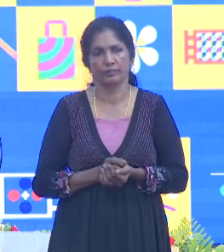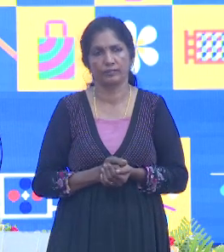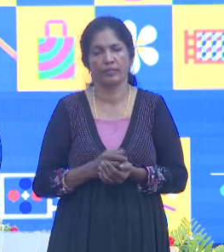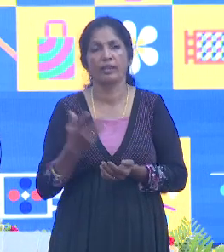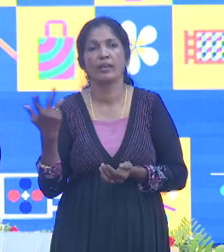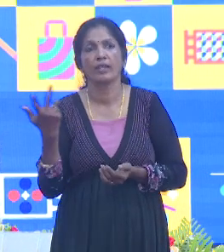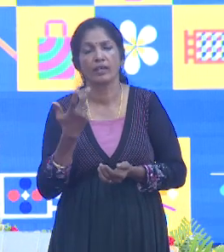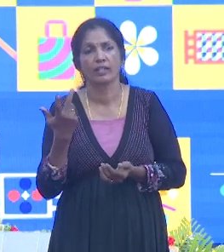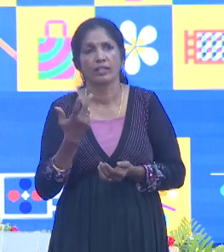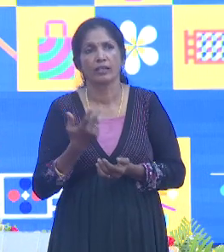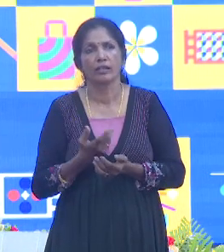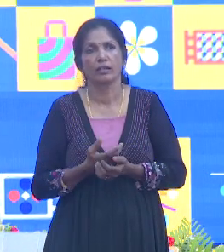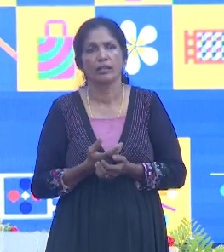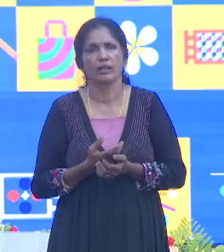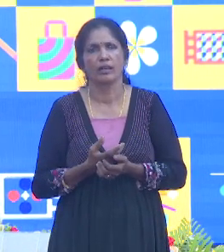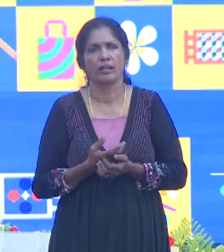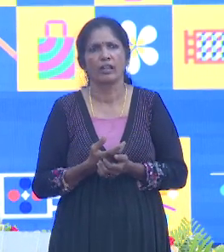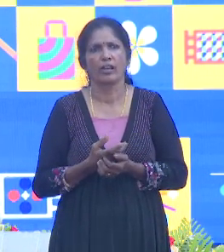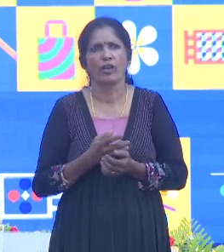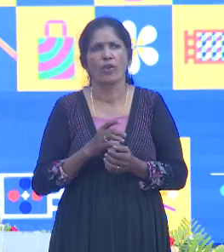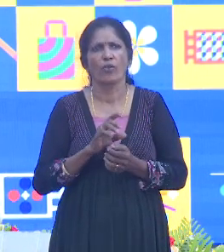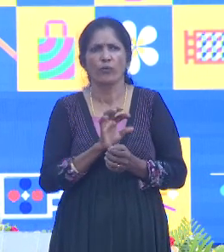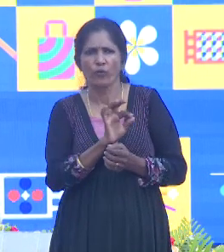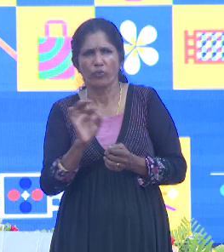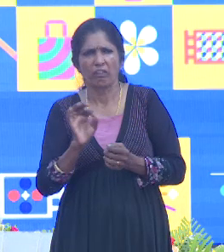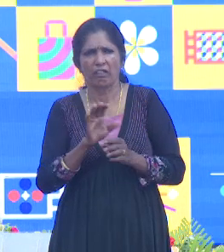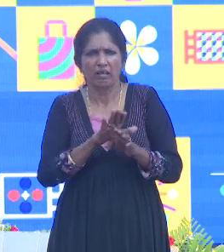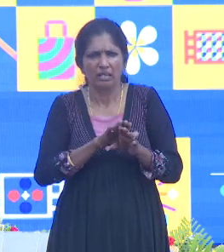എങ്ങനെ ദുർബലമായ